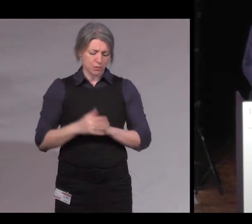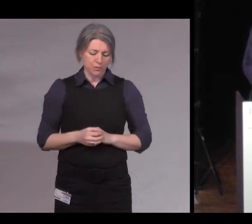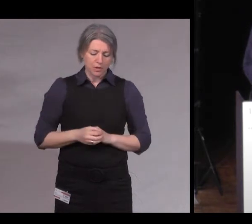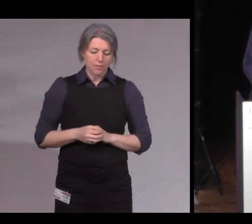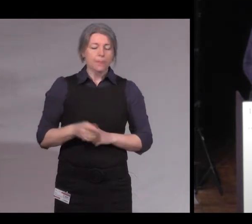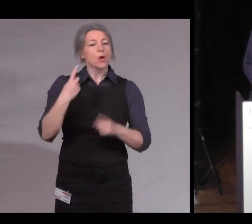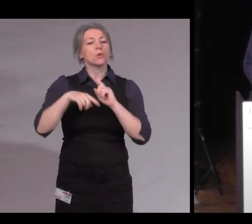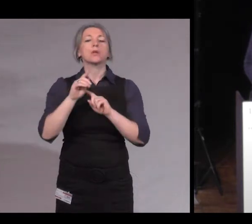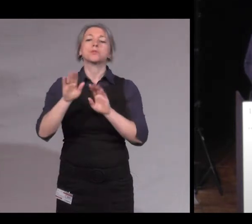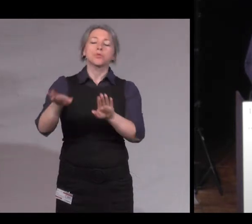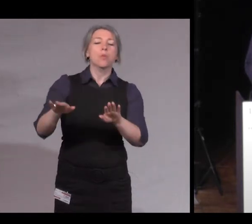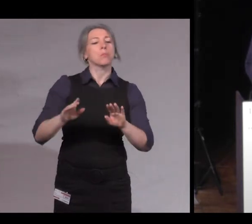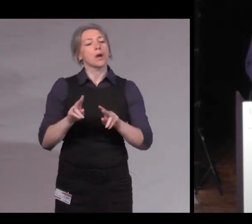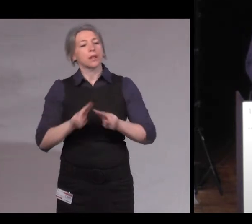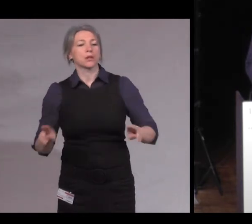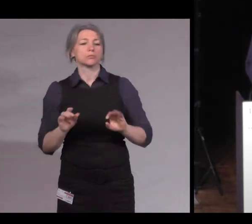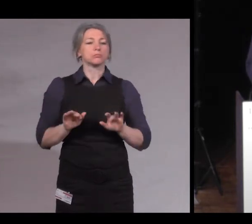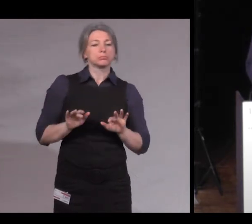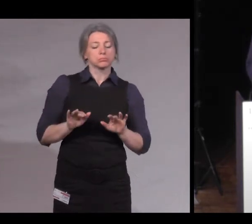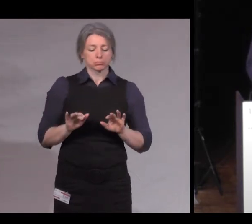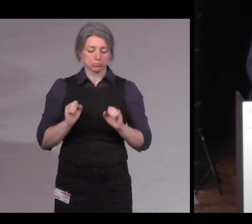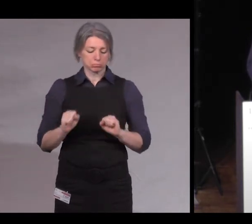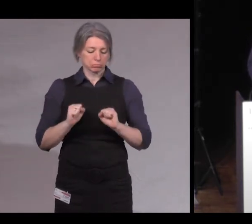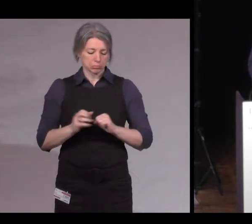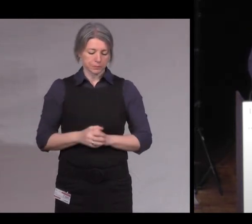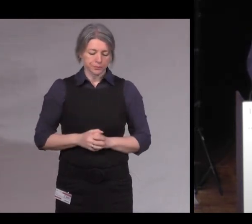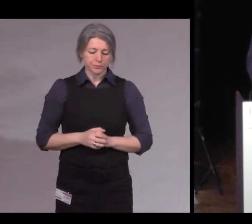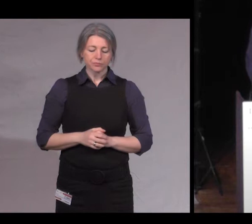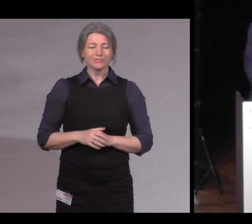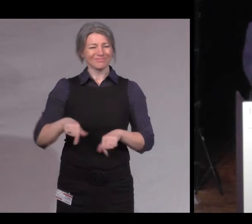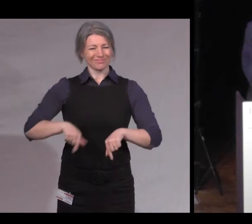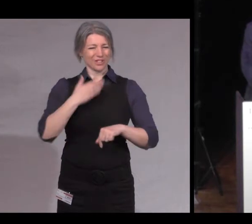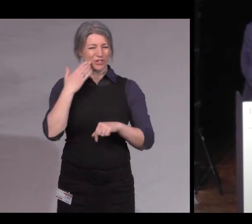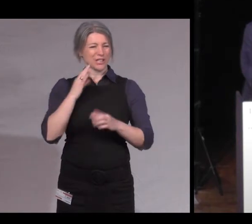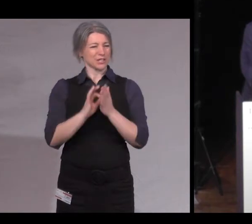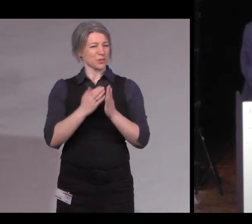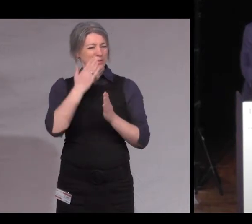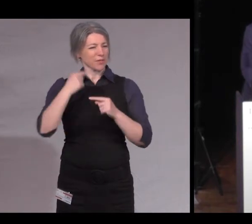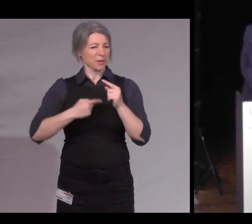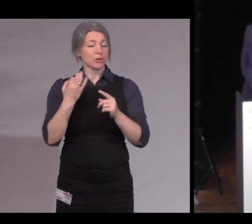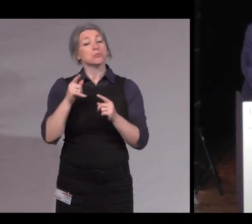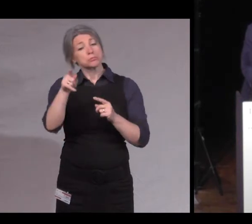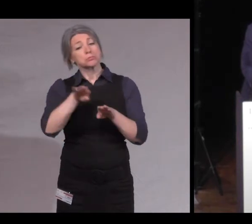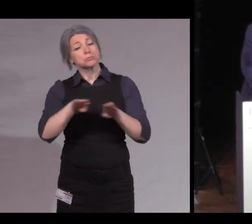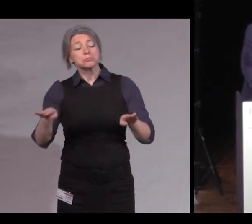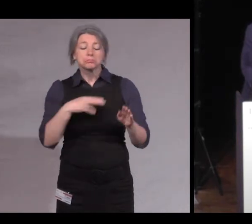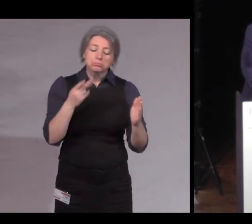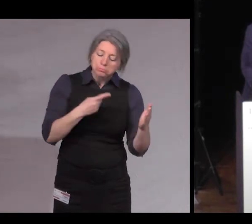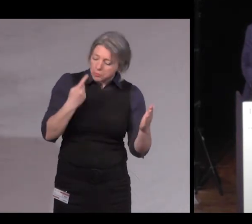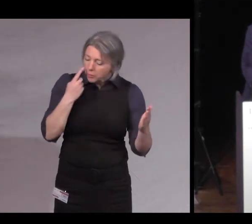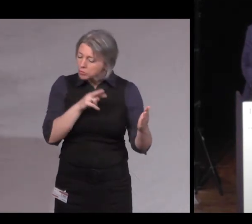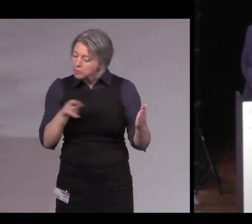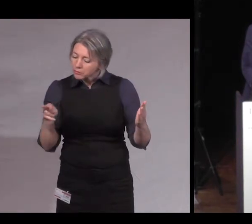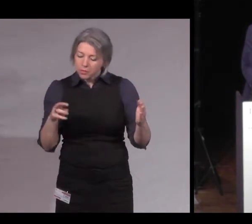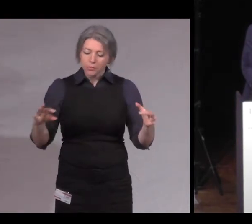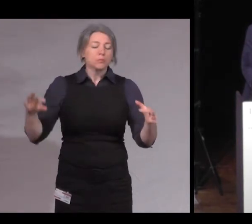pacient si pak cvičí doma. Český vývoj, zase to tady můžete vidět na našem stránku, spolupráce s biomedicínským pracovištěm